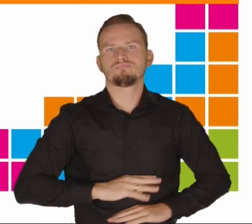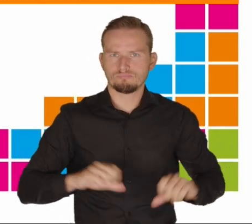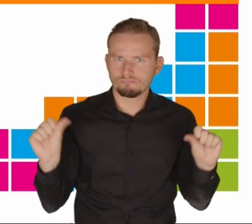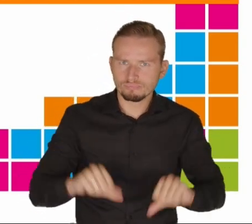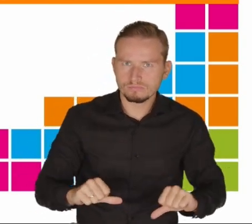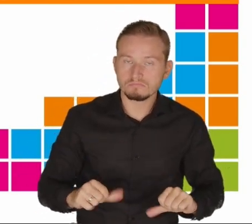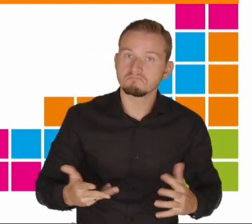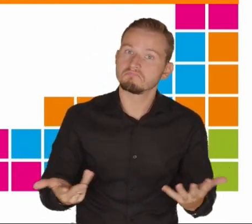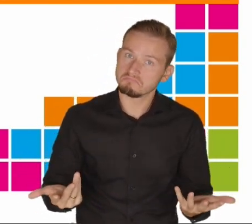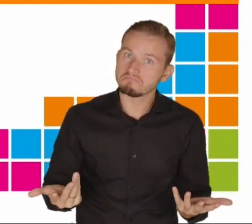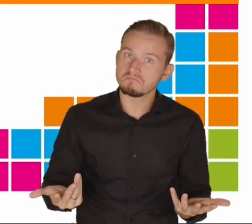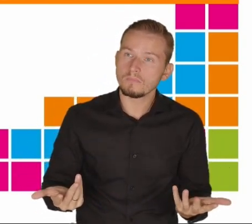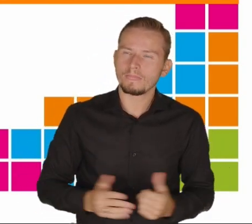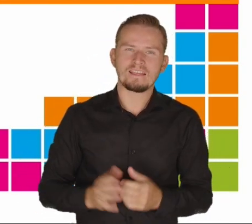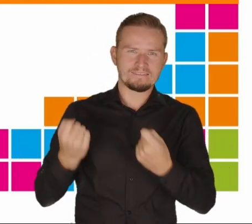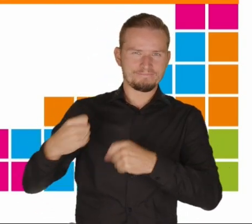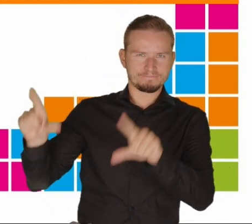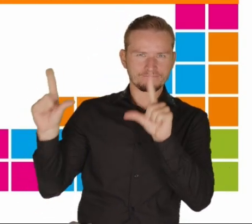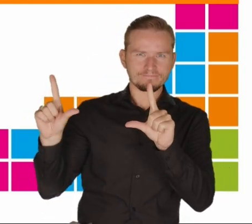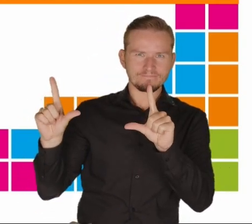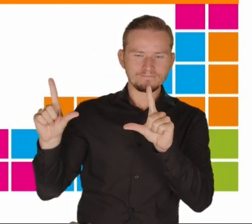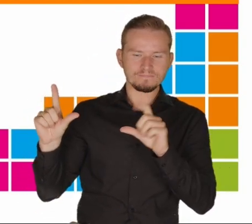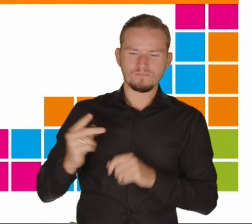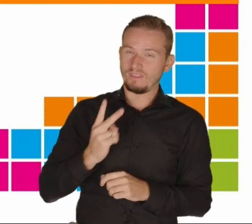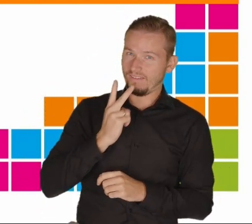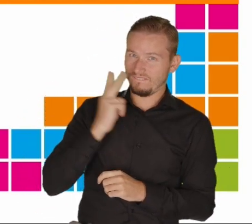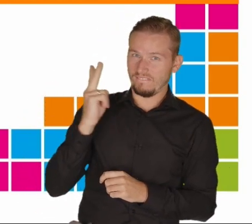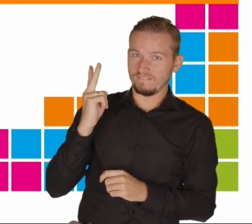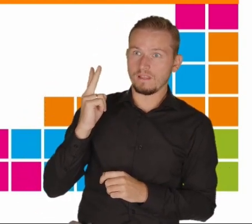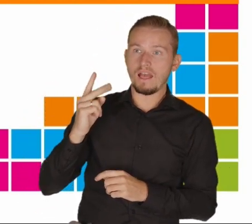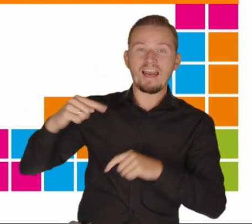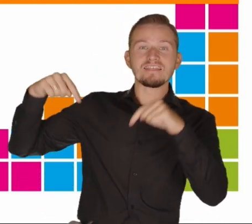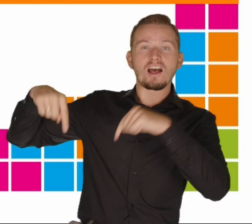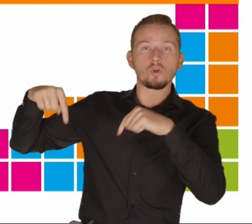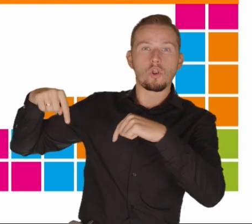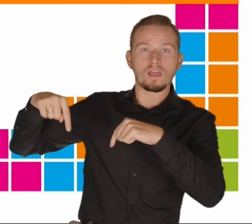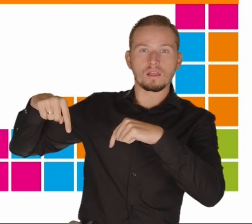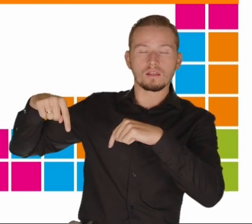w tym slajdzie, co Państwo możecie zobaczyć, to jest na dole, ale to jest